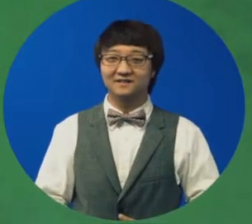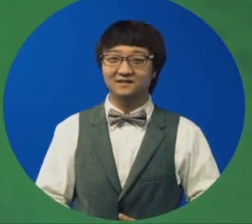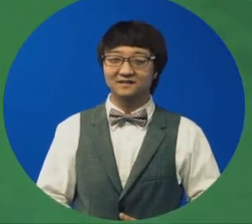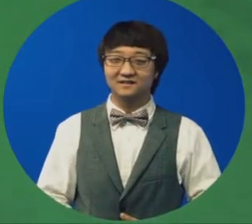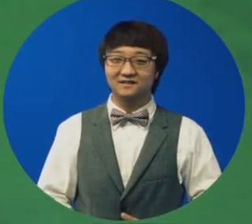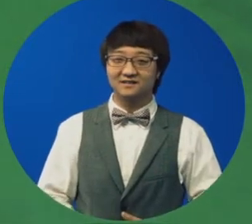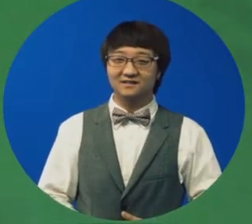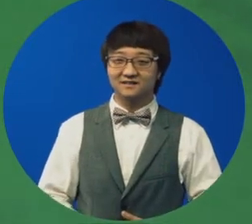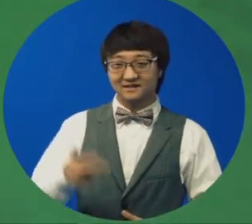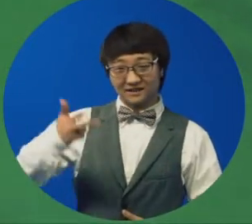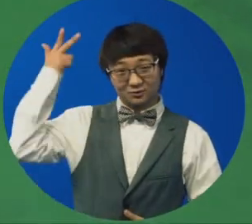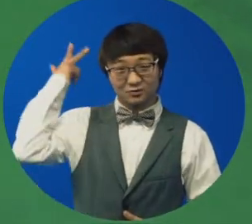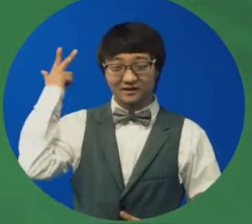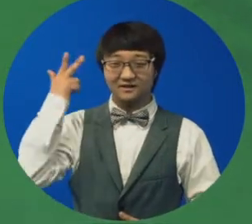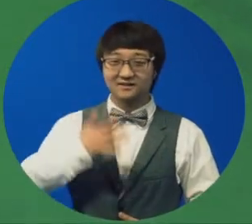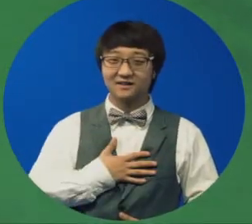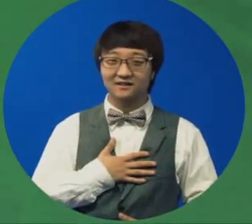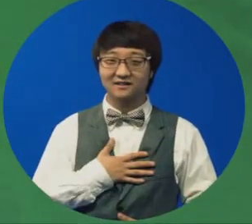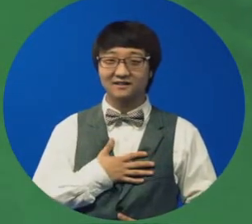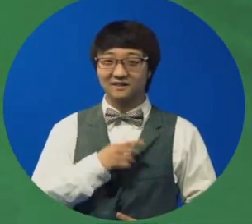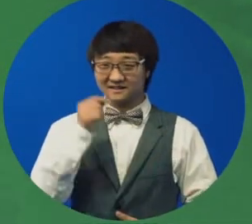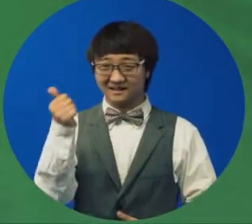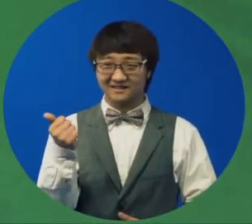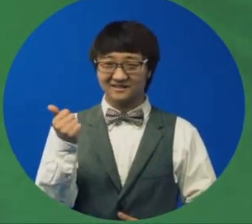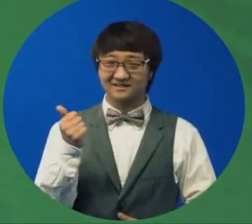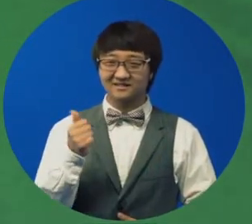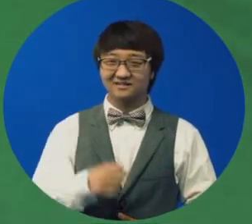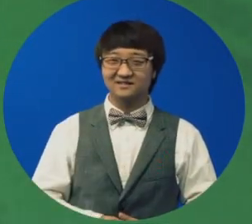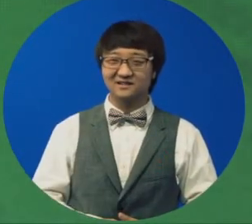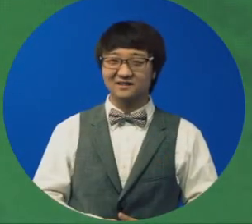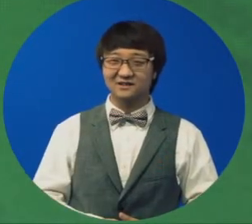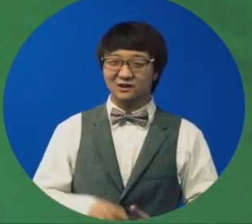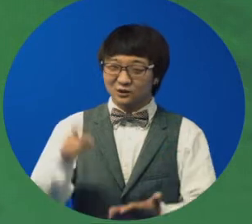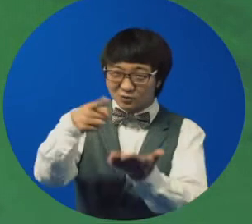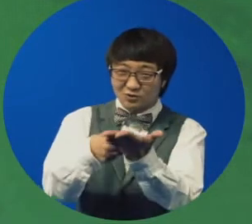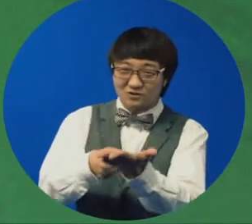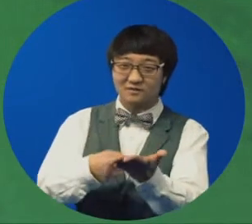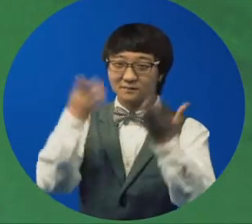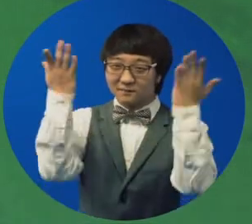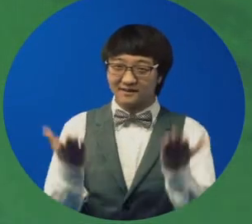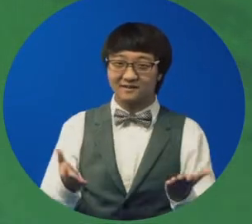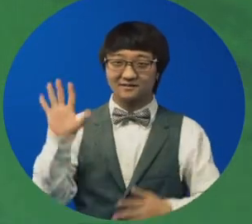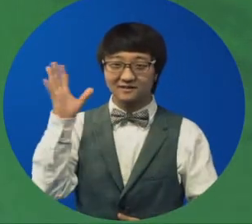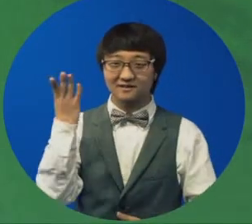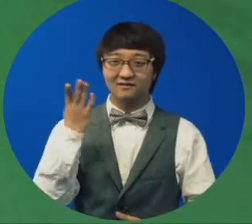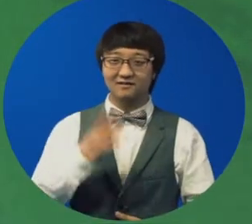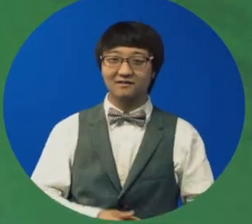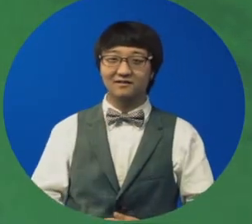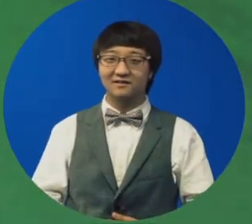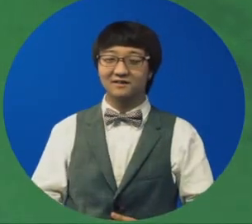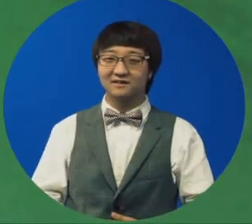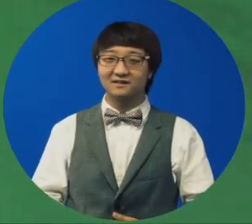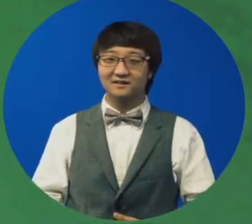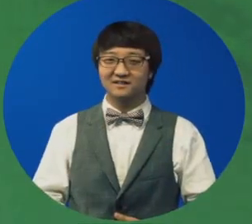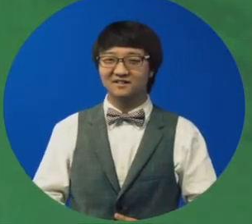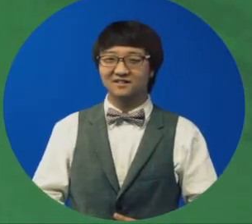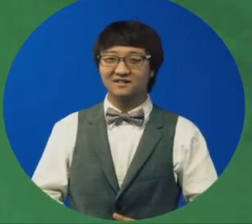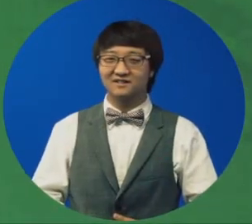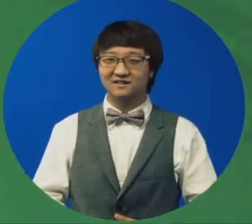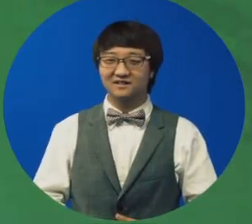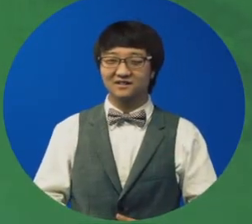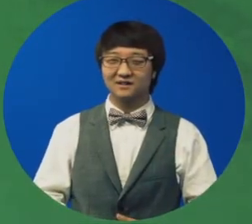제가 작은 수술이지만 수술을 받게 되었어요. 제가 세브란스에서 수술을 받는데